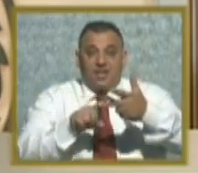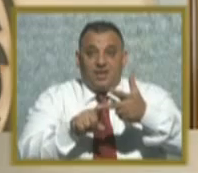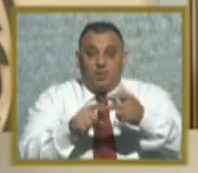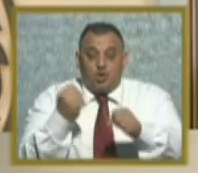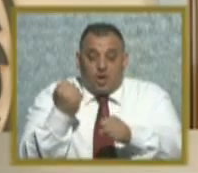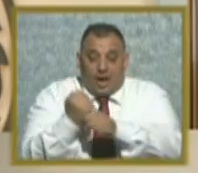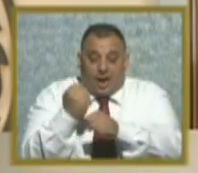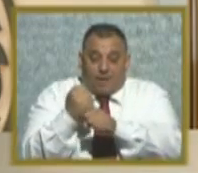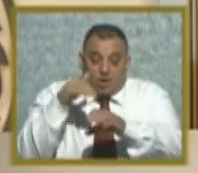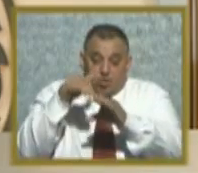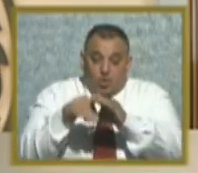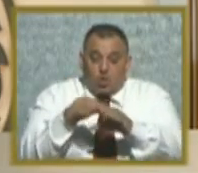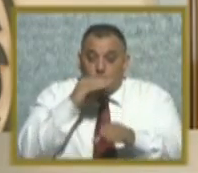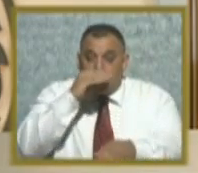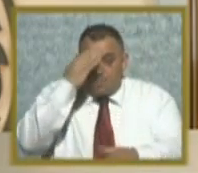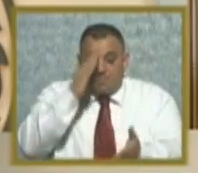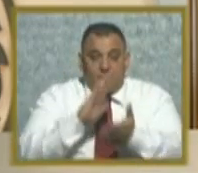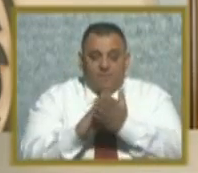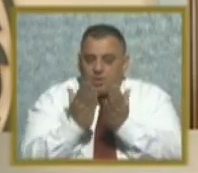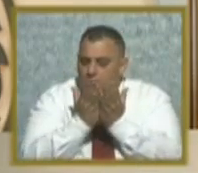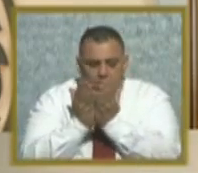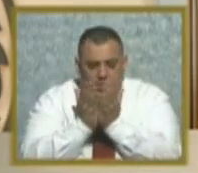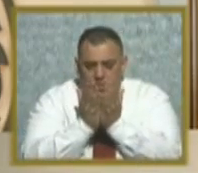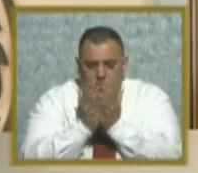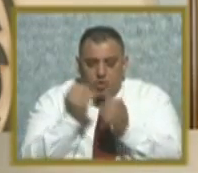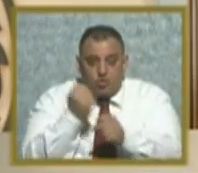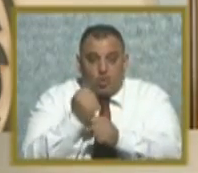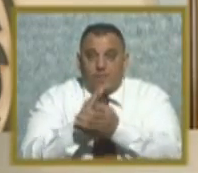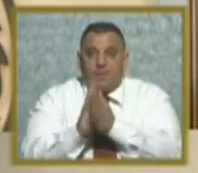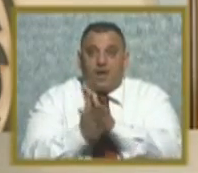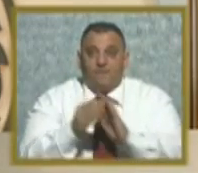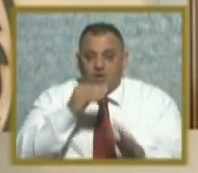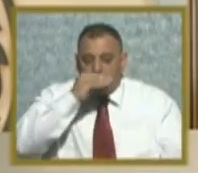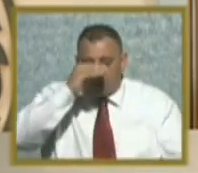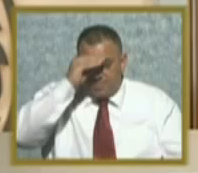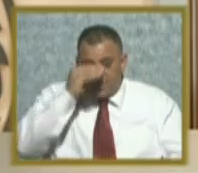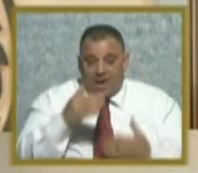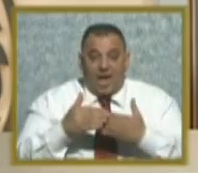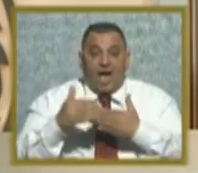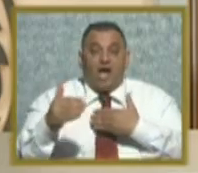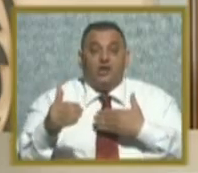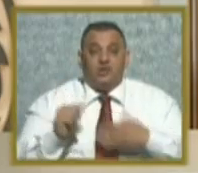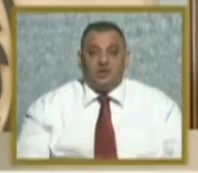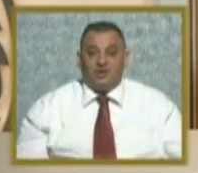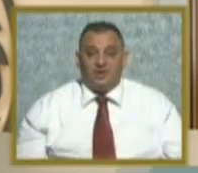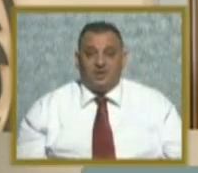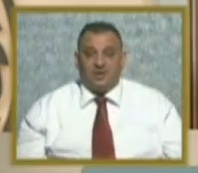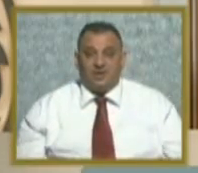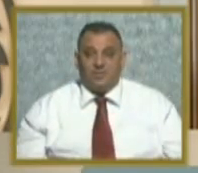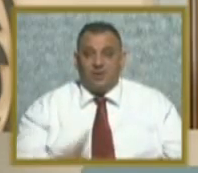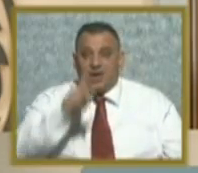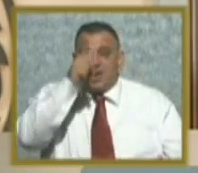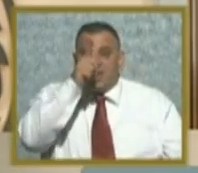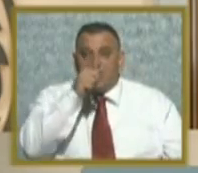به، فبعض الناس للأسف يقرأ القرآن ولا يعمل بالقرآن، وهذا أيضا من هجر القرآن، كما قال